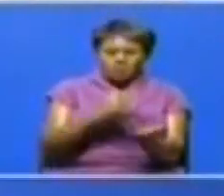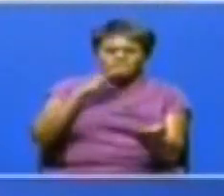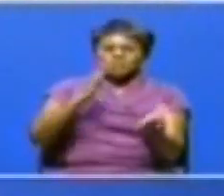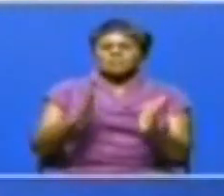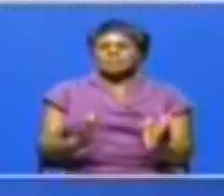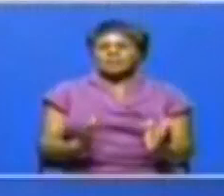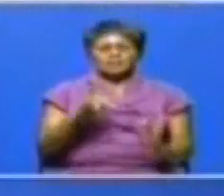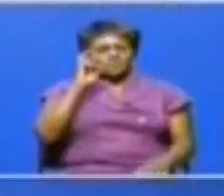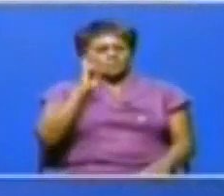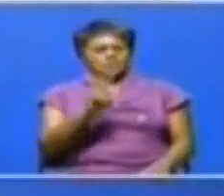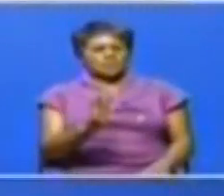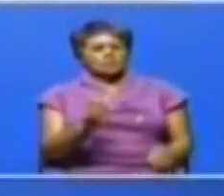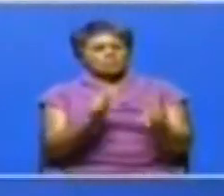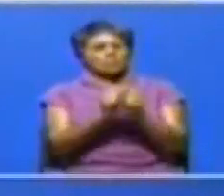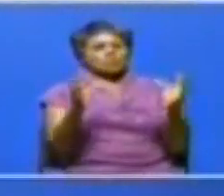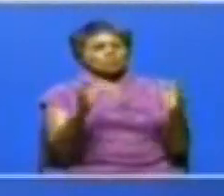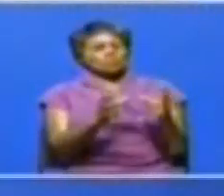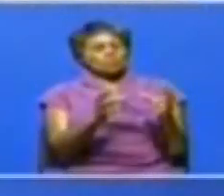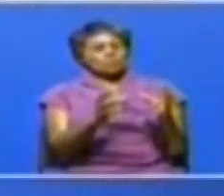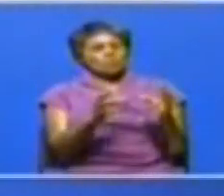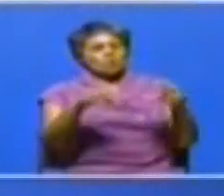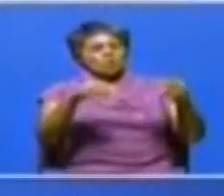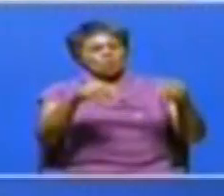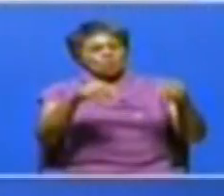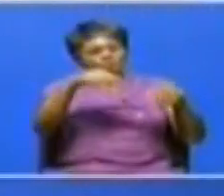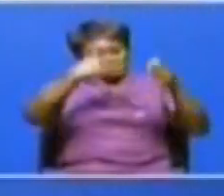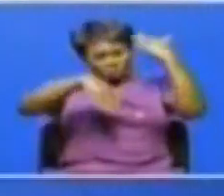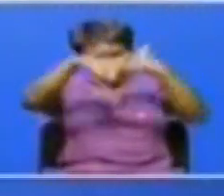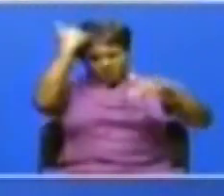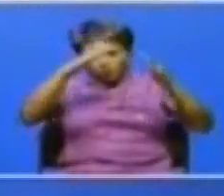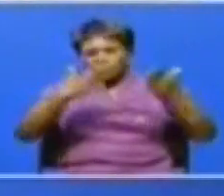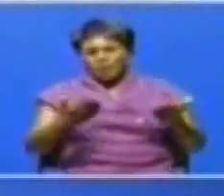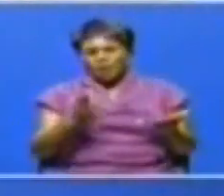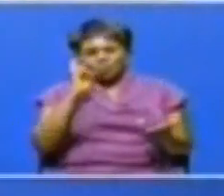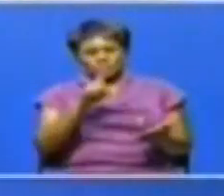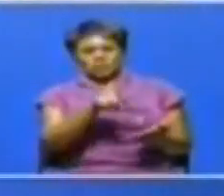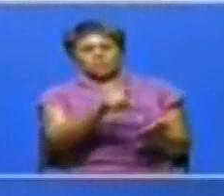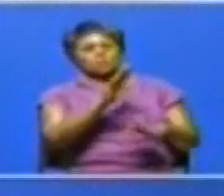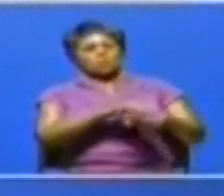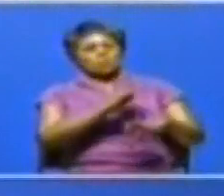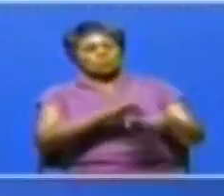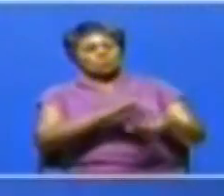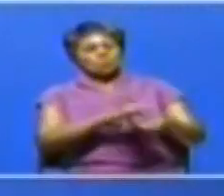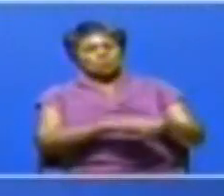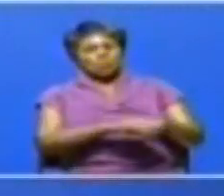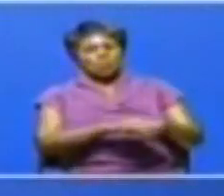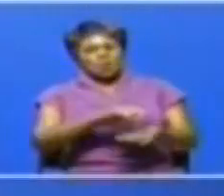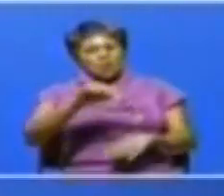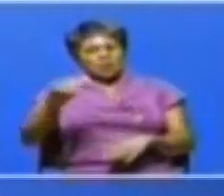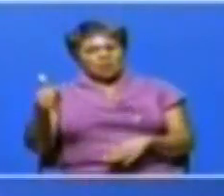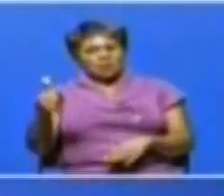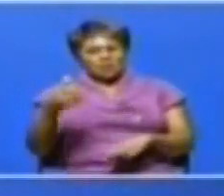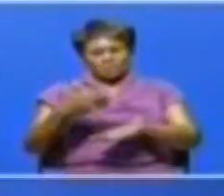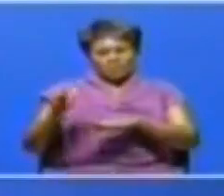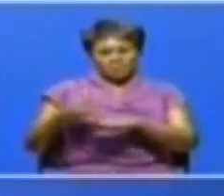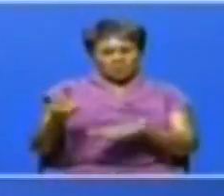speaker, waliangaliwa na chama, tukaangalia quality zao, then from there tukaona huyu ndio anafaa zaidi. Sasa unajua kuna mmoja ametuma ujumbe